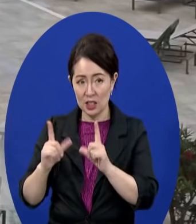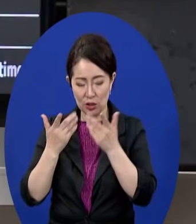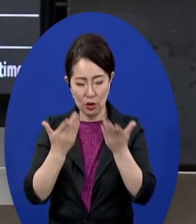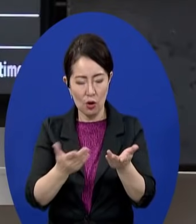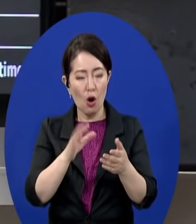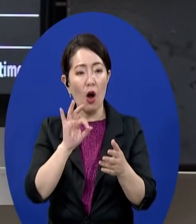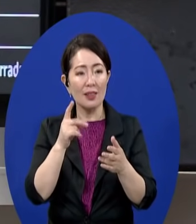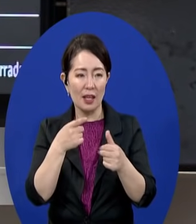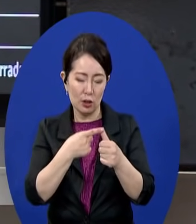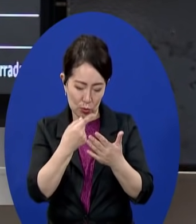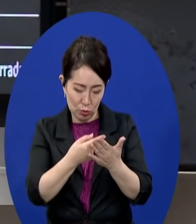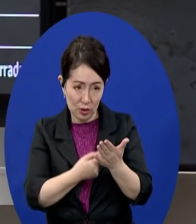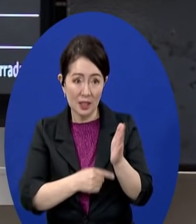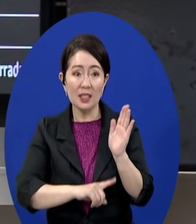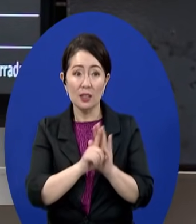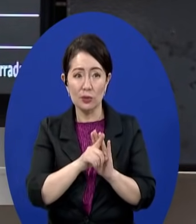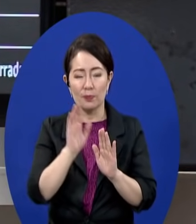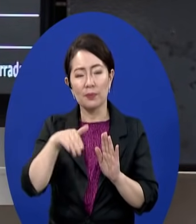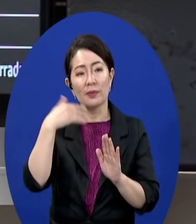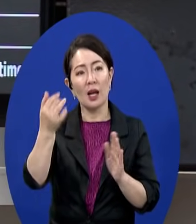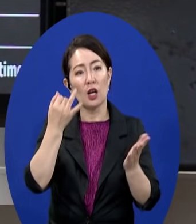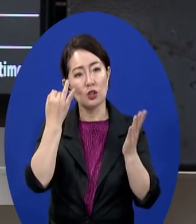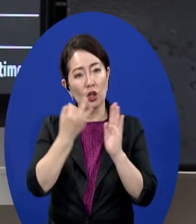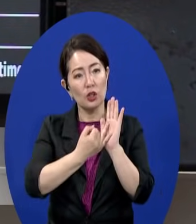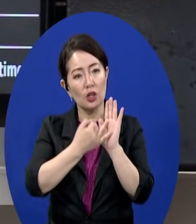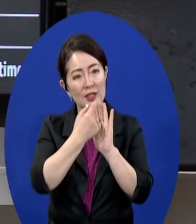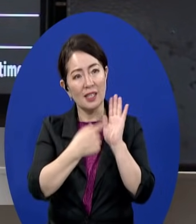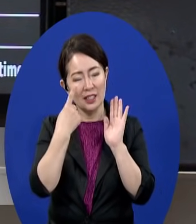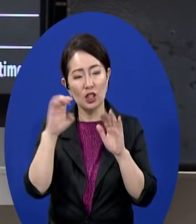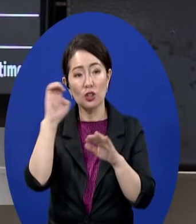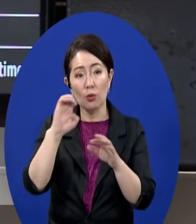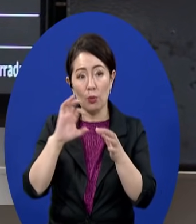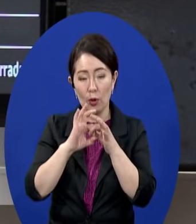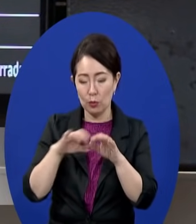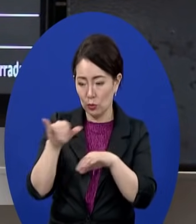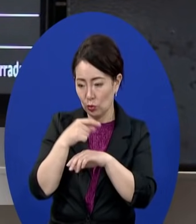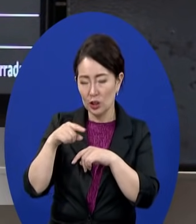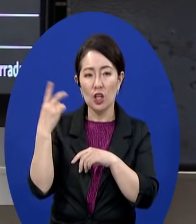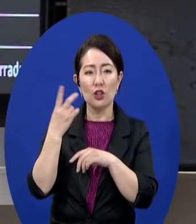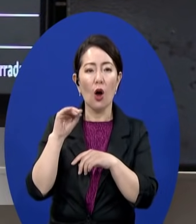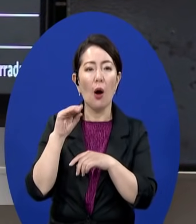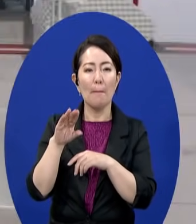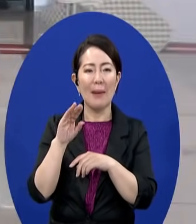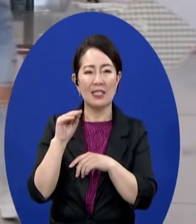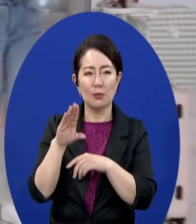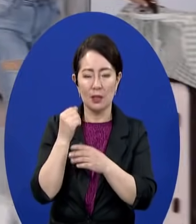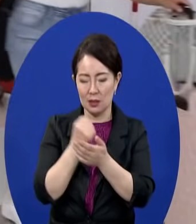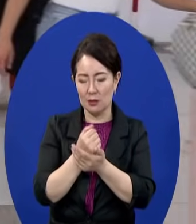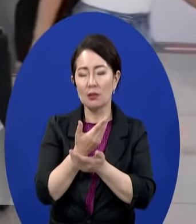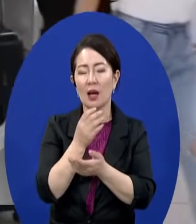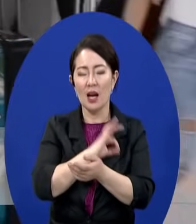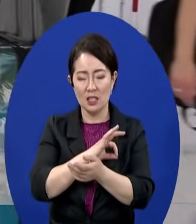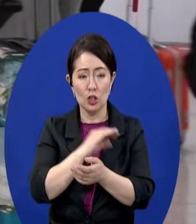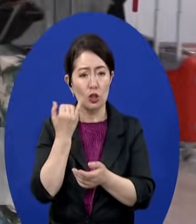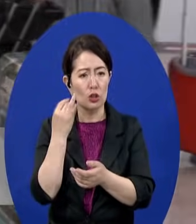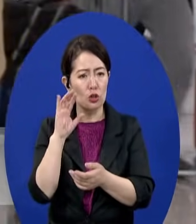онлайн бүртгэлийг эхлүүлээд байна. Ирэх 7-р сарын 1-ээс Европын холбооны орнуудад ногоон паспортыг ашиглаж эхлэх юм. Тус